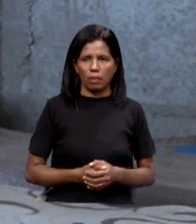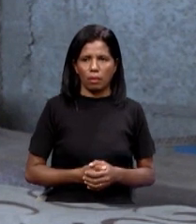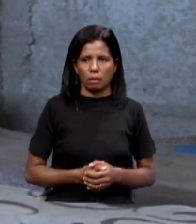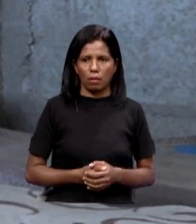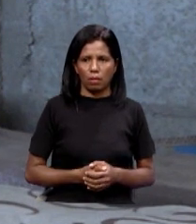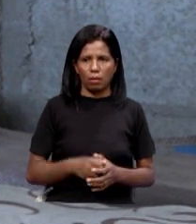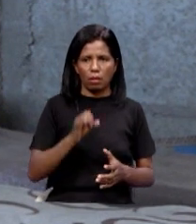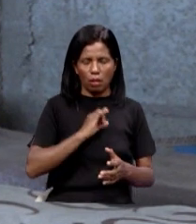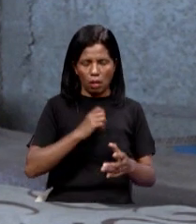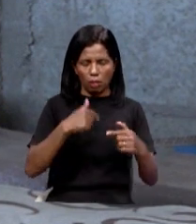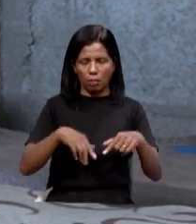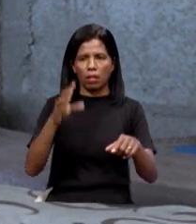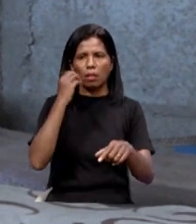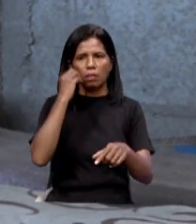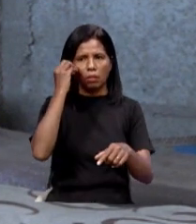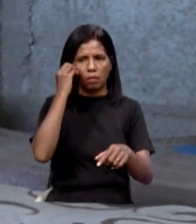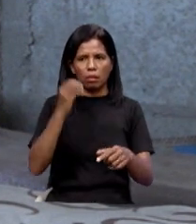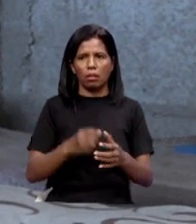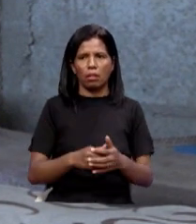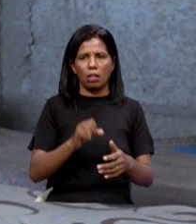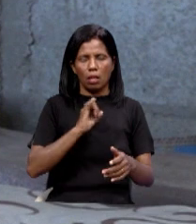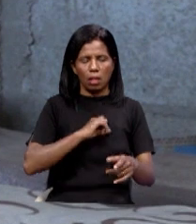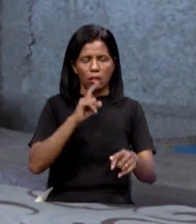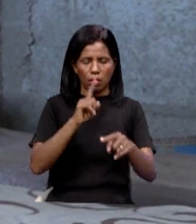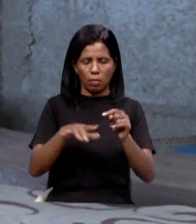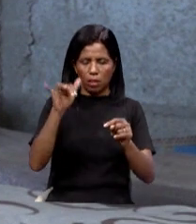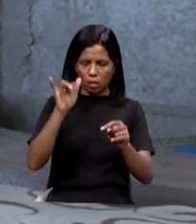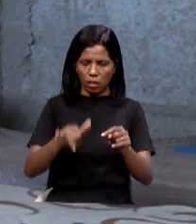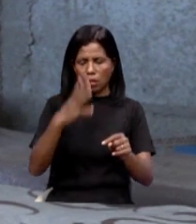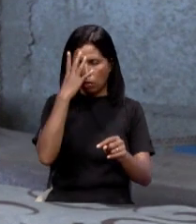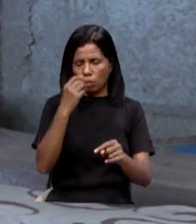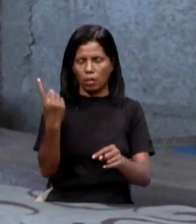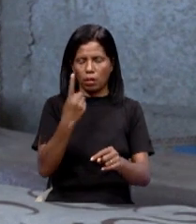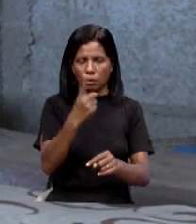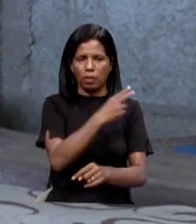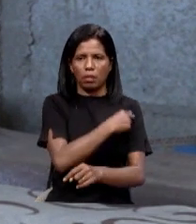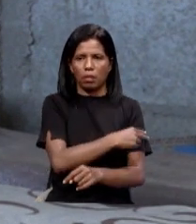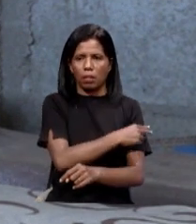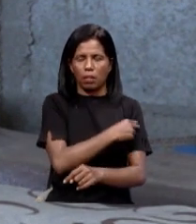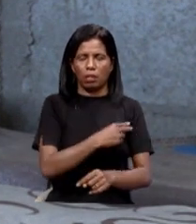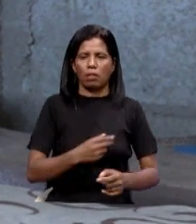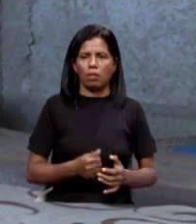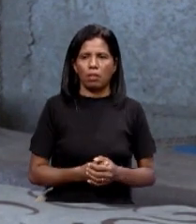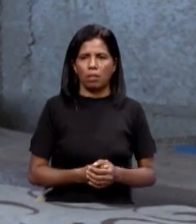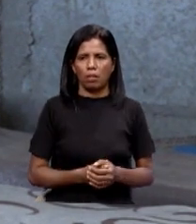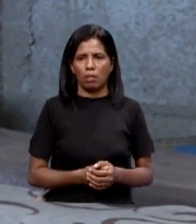Aku bahau nua, aku kilo nua bahau macam bahau lebih lagi, lebih kedam bahau ni. Harap perlu pasang bahau nua.